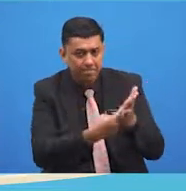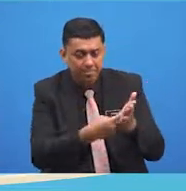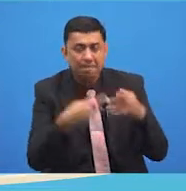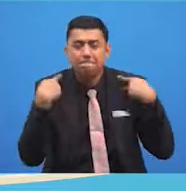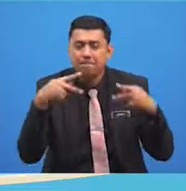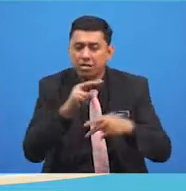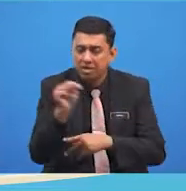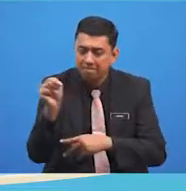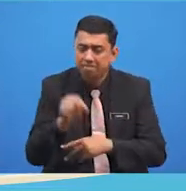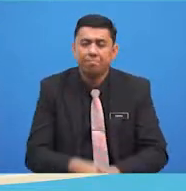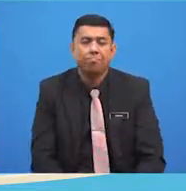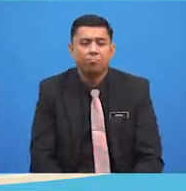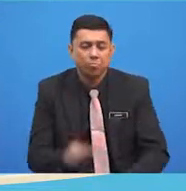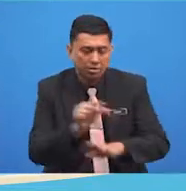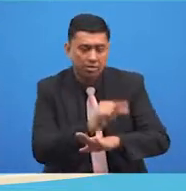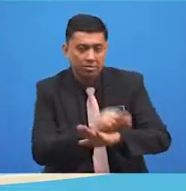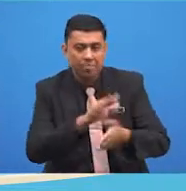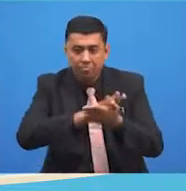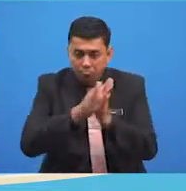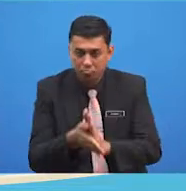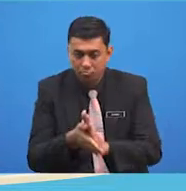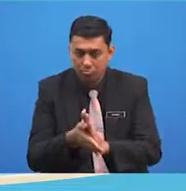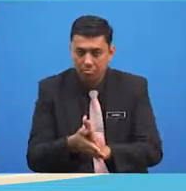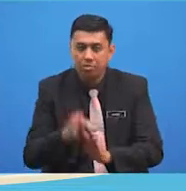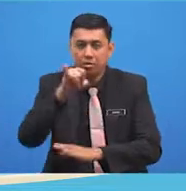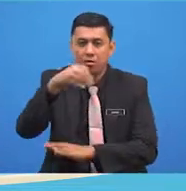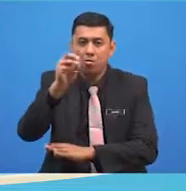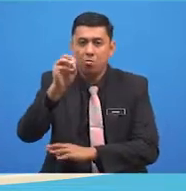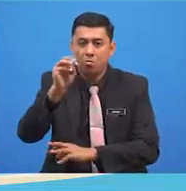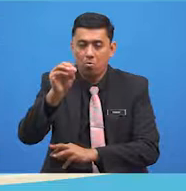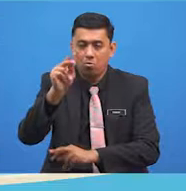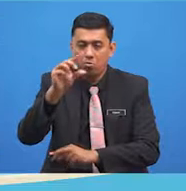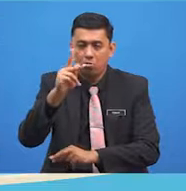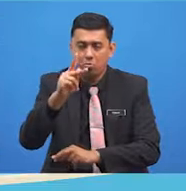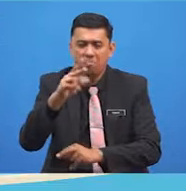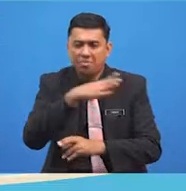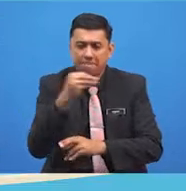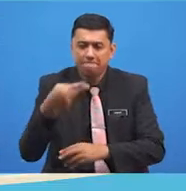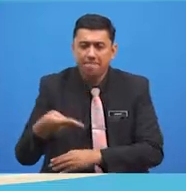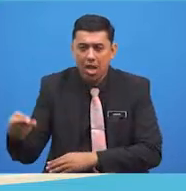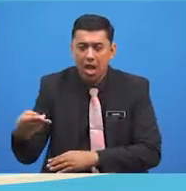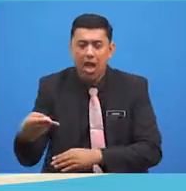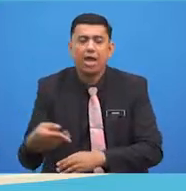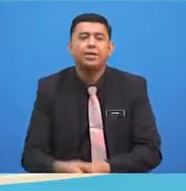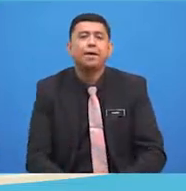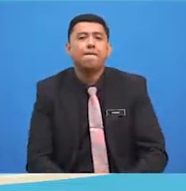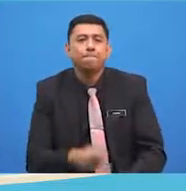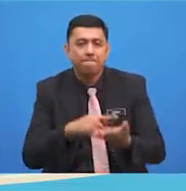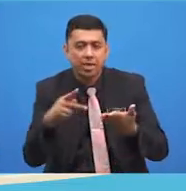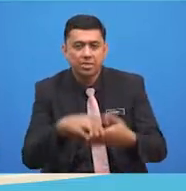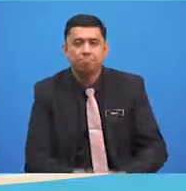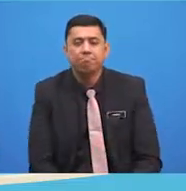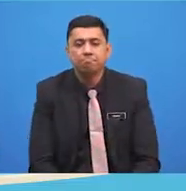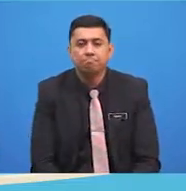pasaran. Kegunaan emas untuk dijadikan jongkong emas dan barangan kemas. Murid-murid, lihat